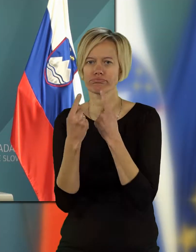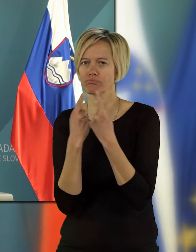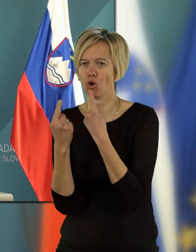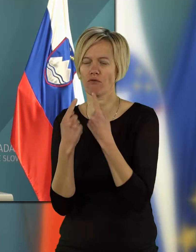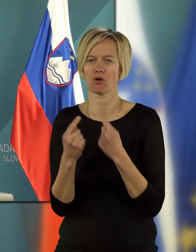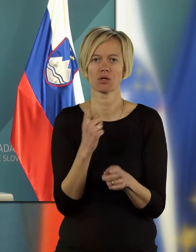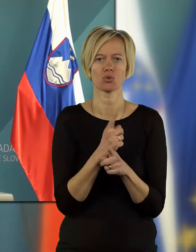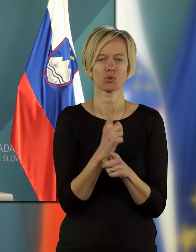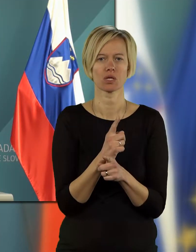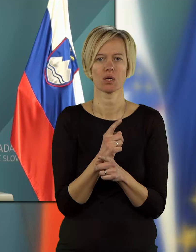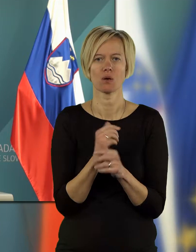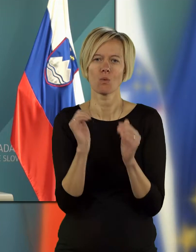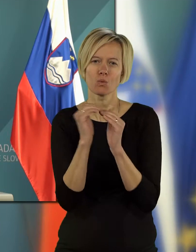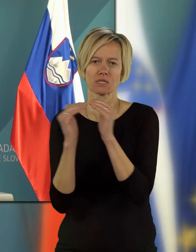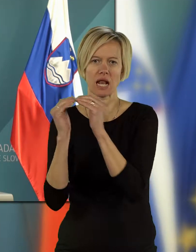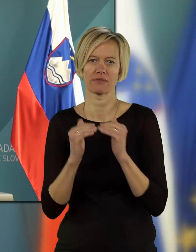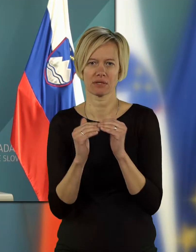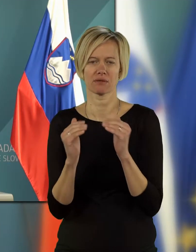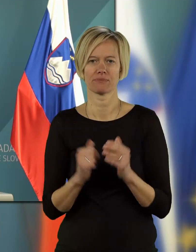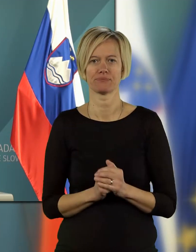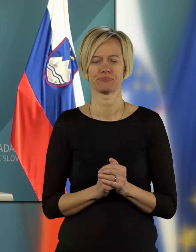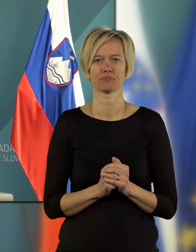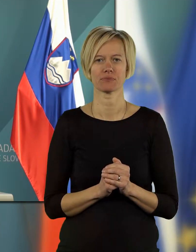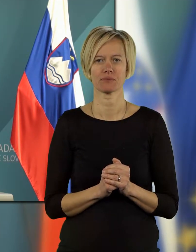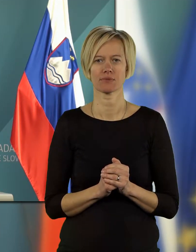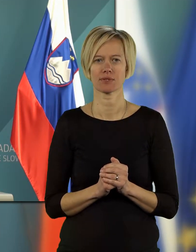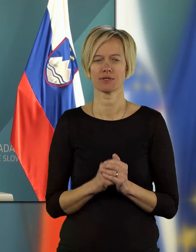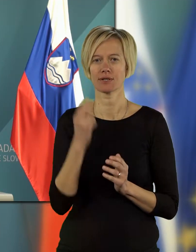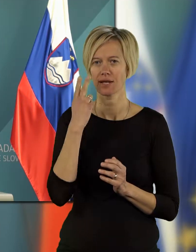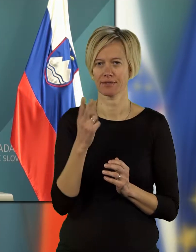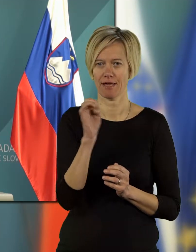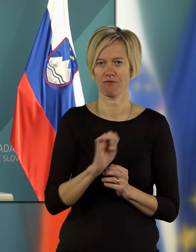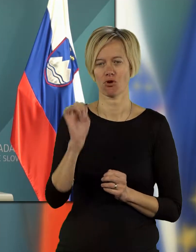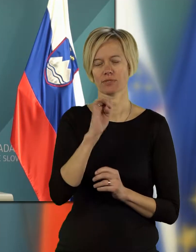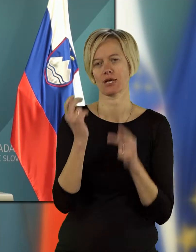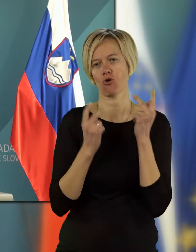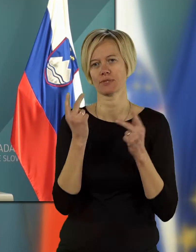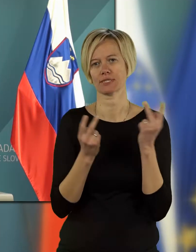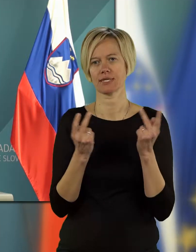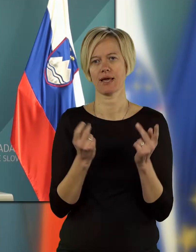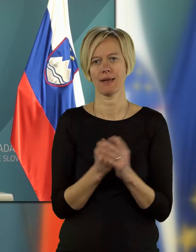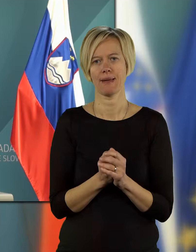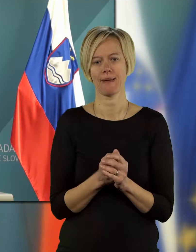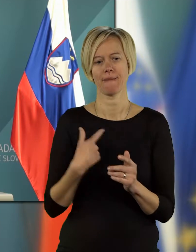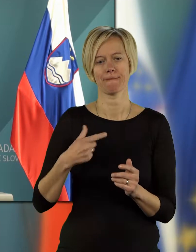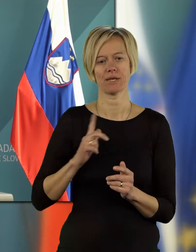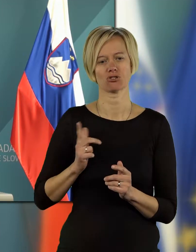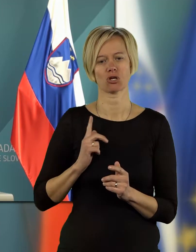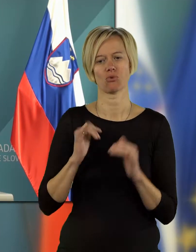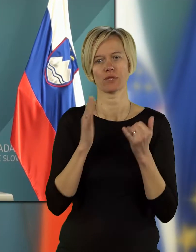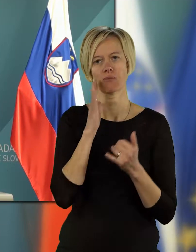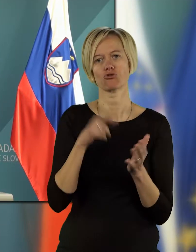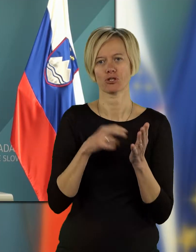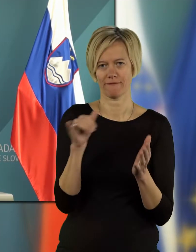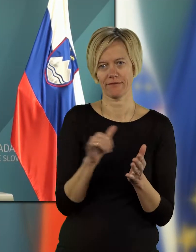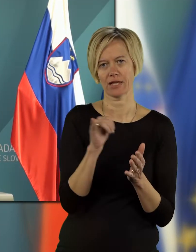se dogovoriti in se uskladiti. Kar se tiče Evropske komisije, pričakujem,